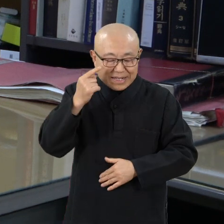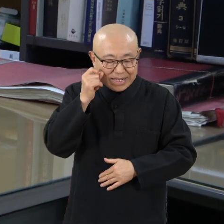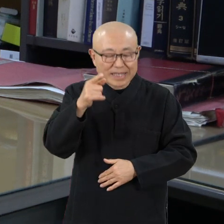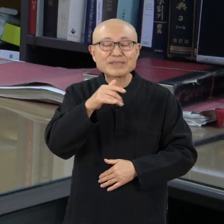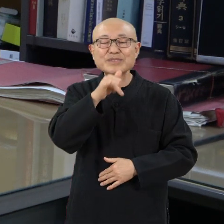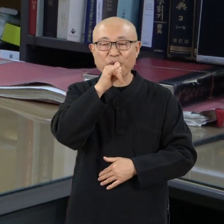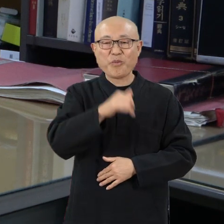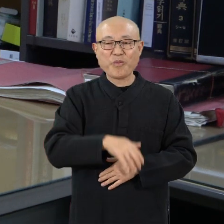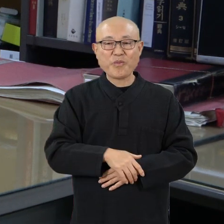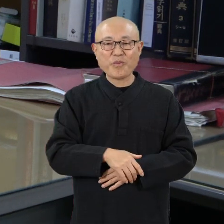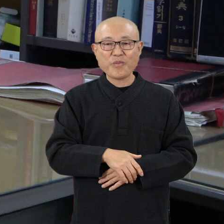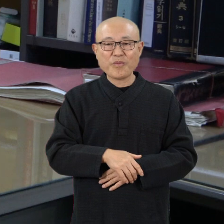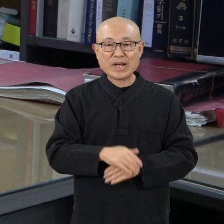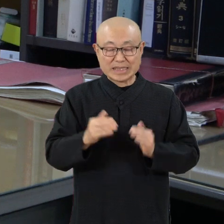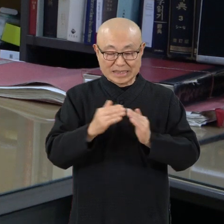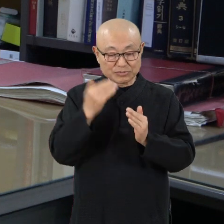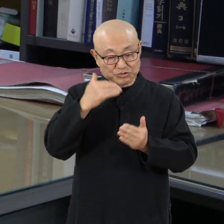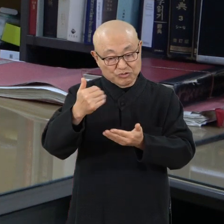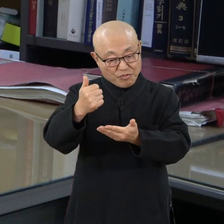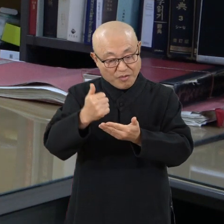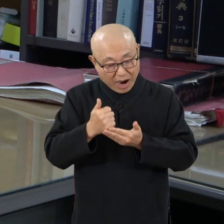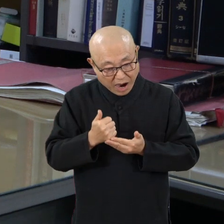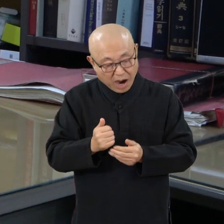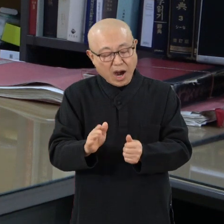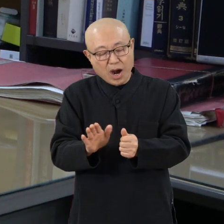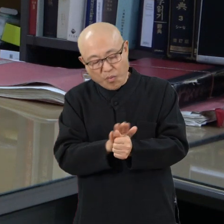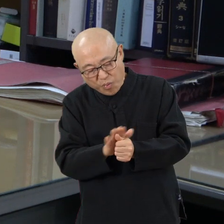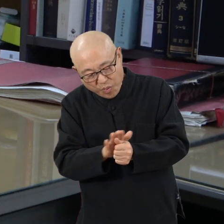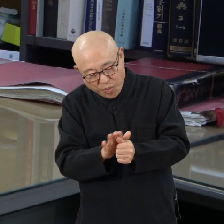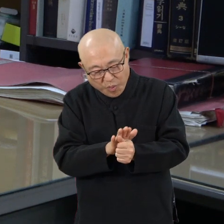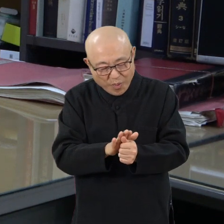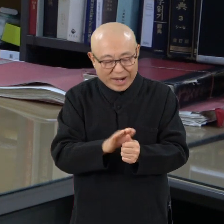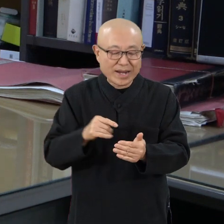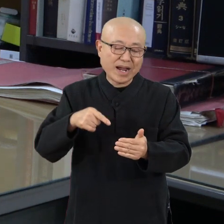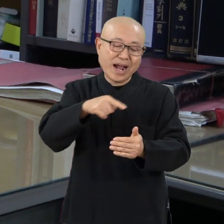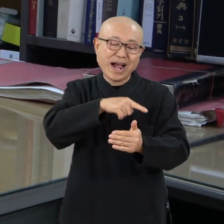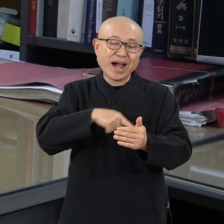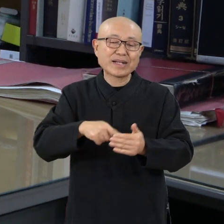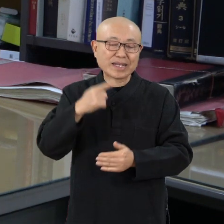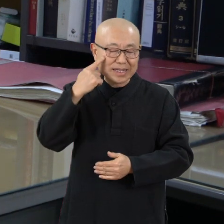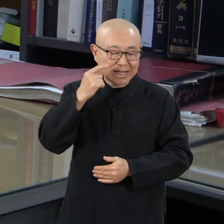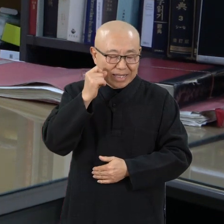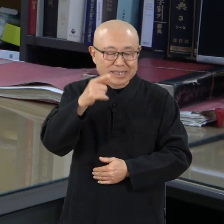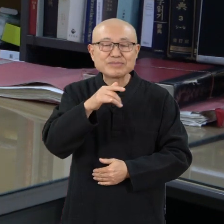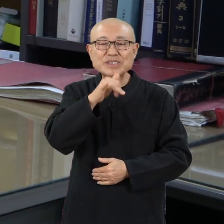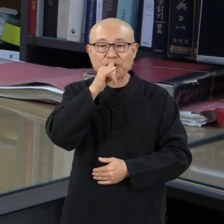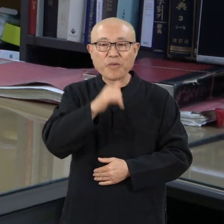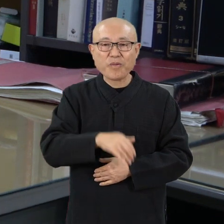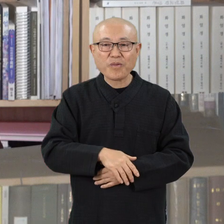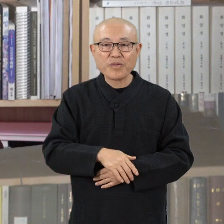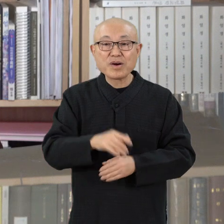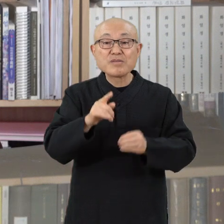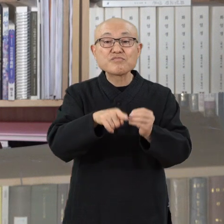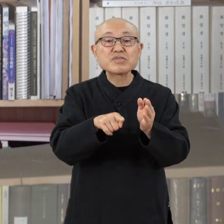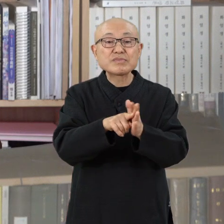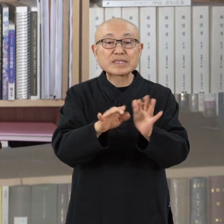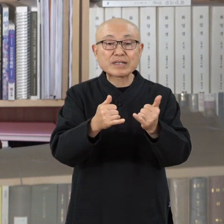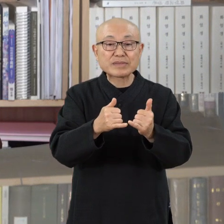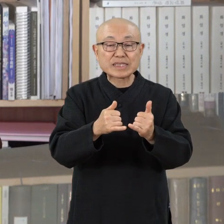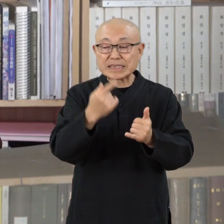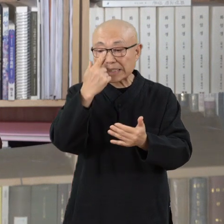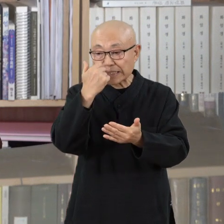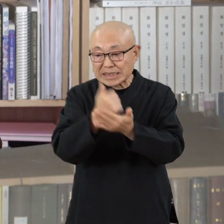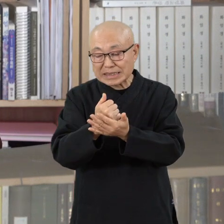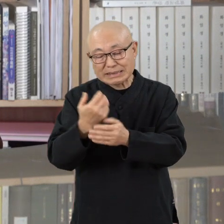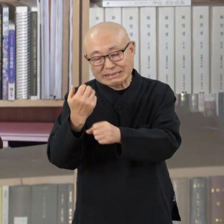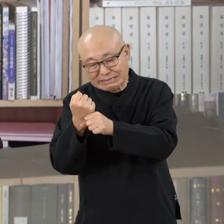있고 집에 손님이 오시면 정성을 다해서 맞이하는데 거기에 도가 있고 우리 불자님들이 스님을 의지해서